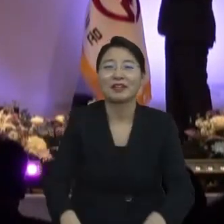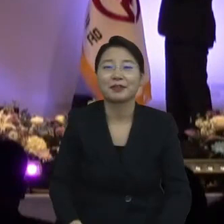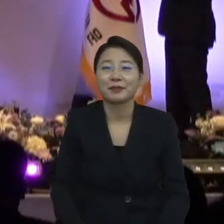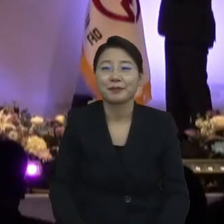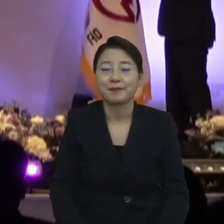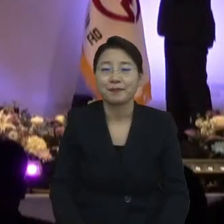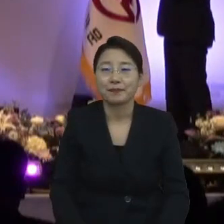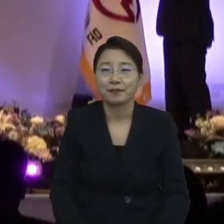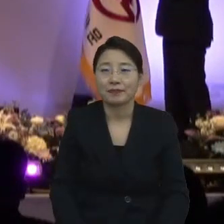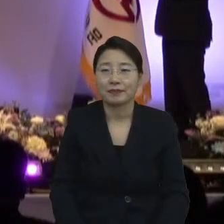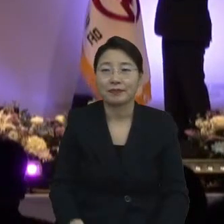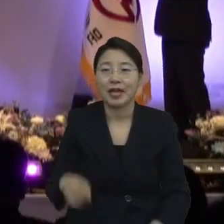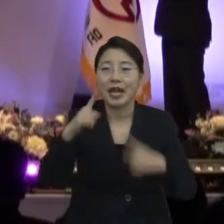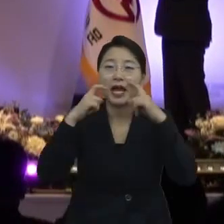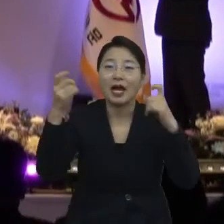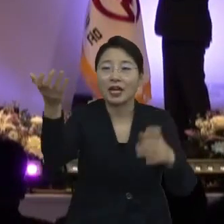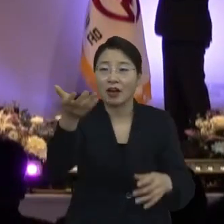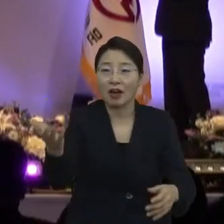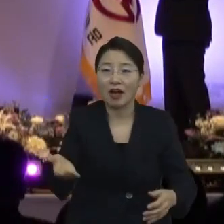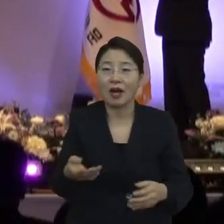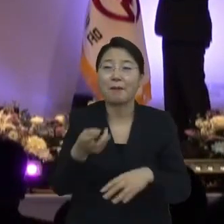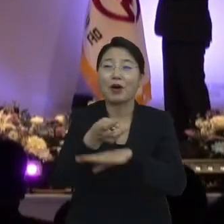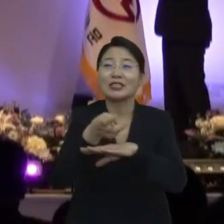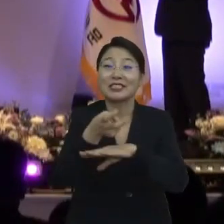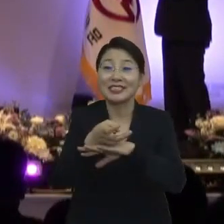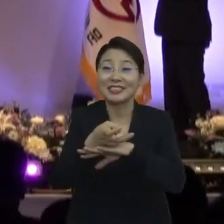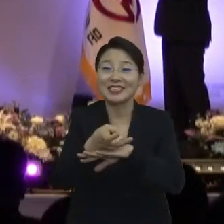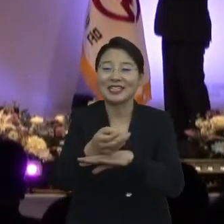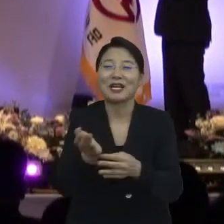이제 그런가 하면 한강에 리버버스가 다니게 됩니다.